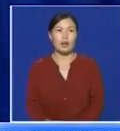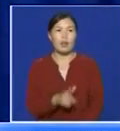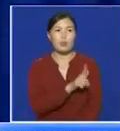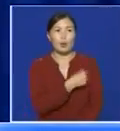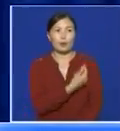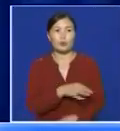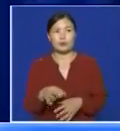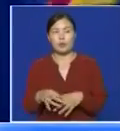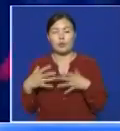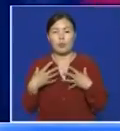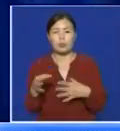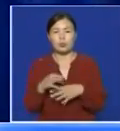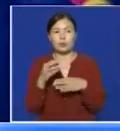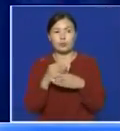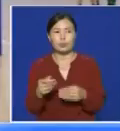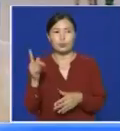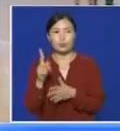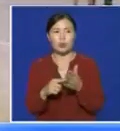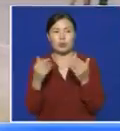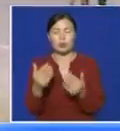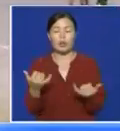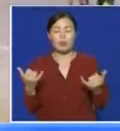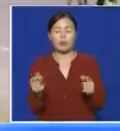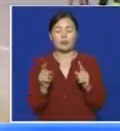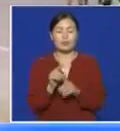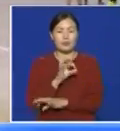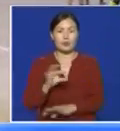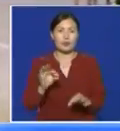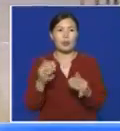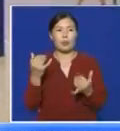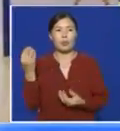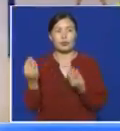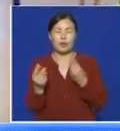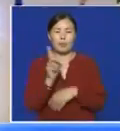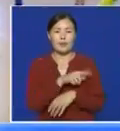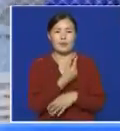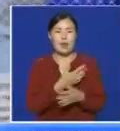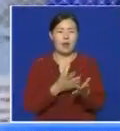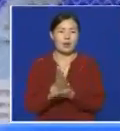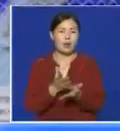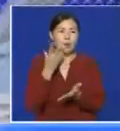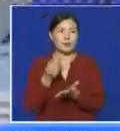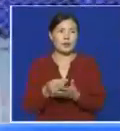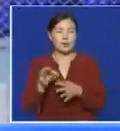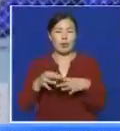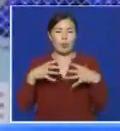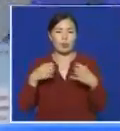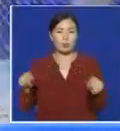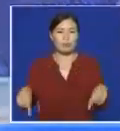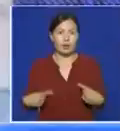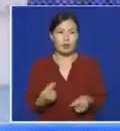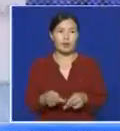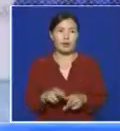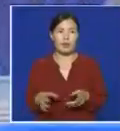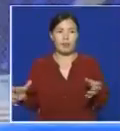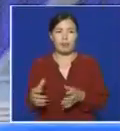Дәрігердің денсаулығы науқас саулығының кепілі бұйылғы ұран осындай. Бүгінгі ойын арқылы медициналық қызметкерлер өздерінің саламатты өмір салтына